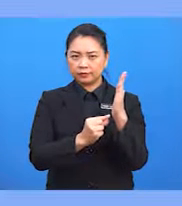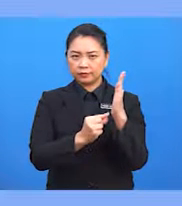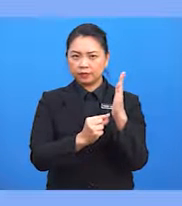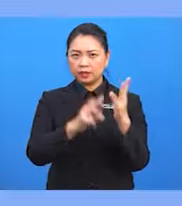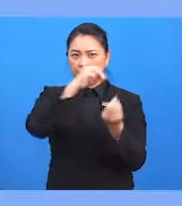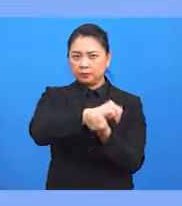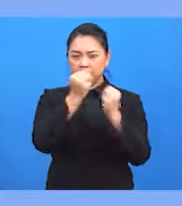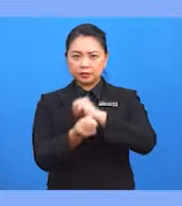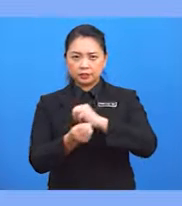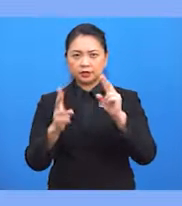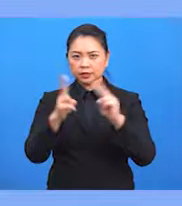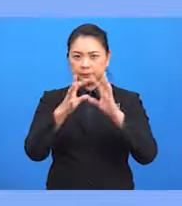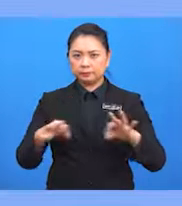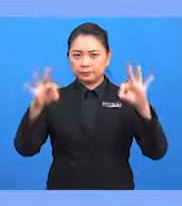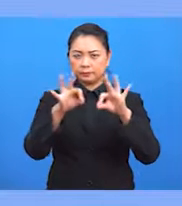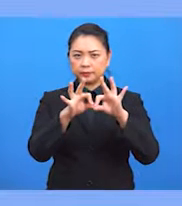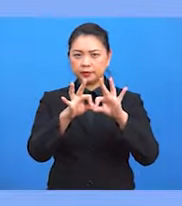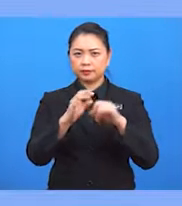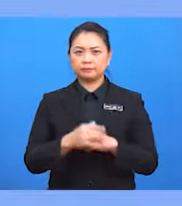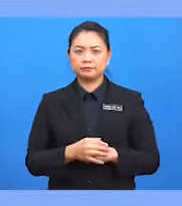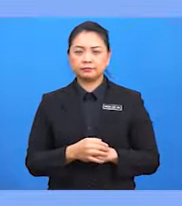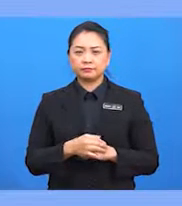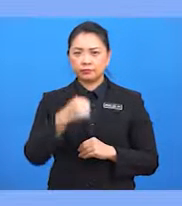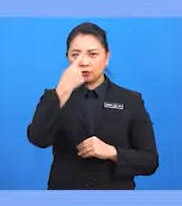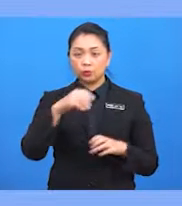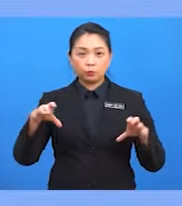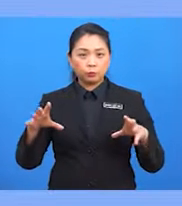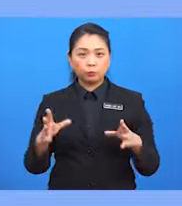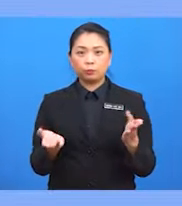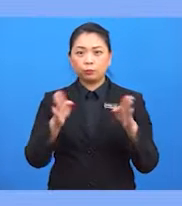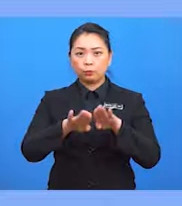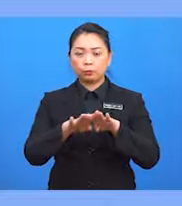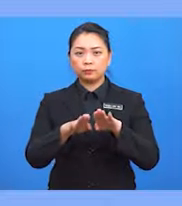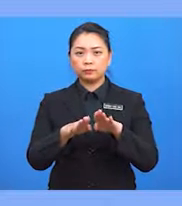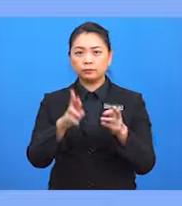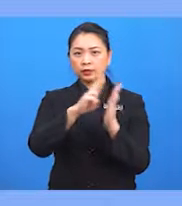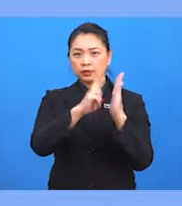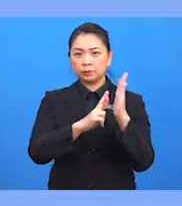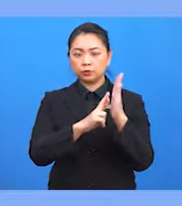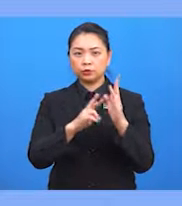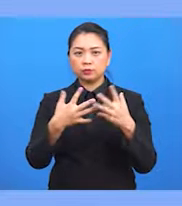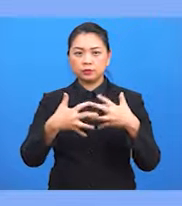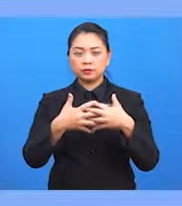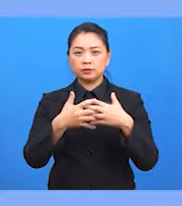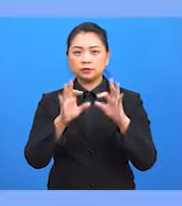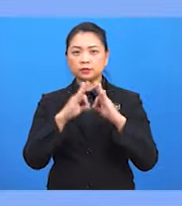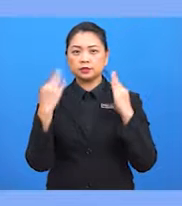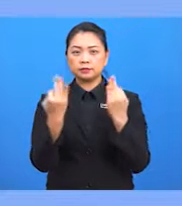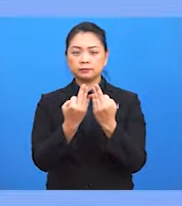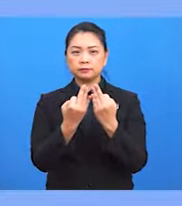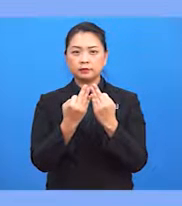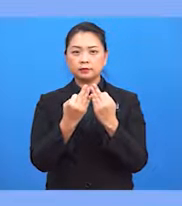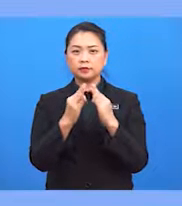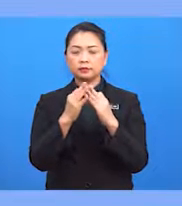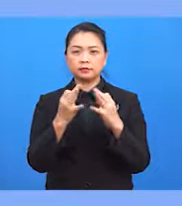sangat penting dalam menghasilkan label dalam pembungkusan, reka bentuk korporat, periklanan dan reka bentuk penerbitan